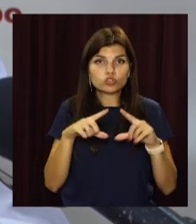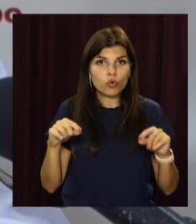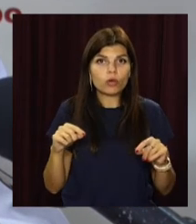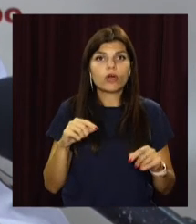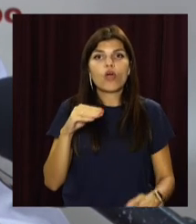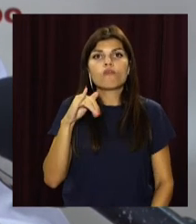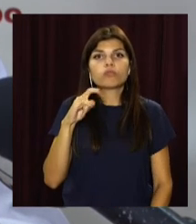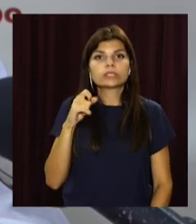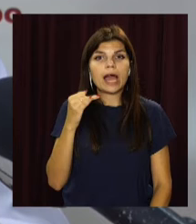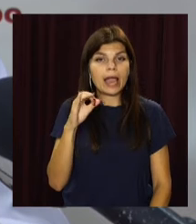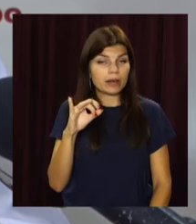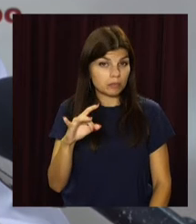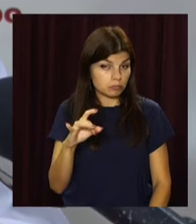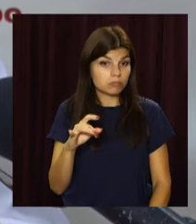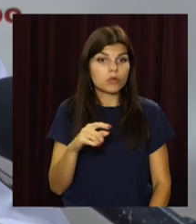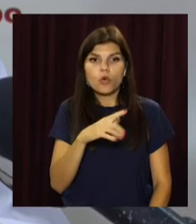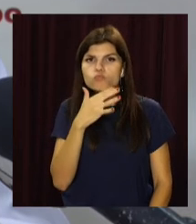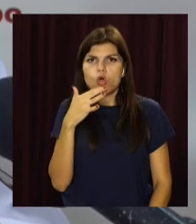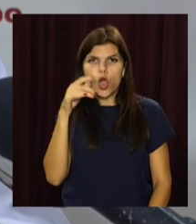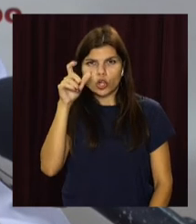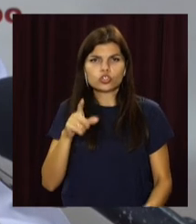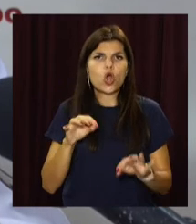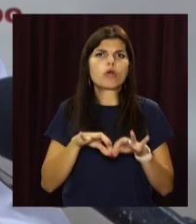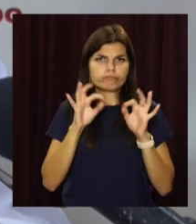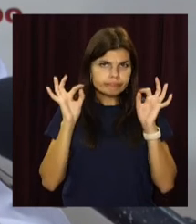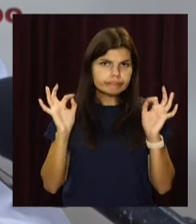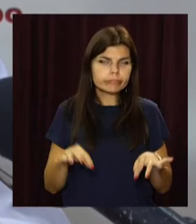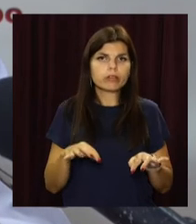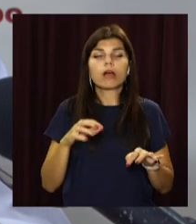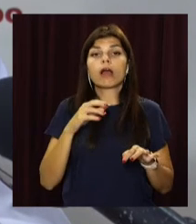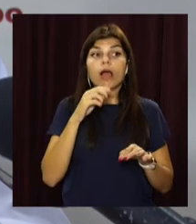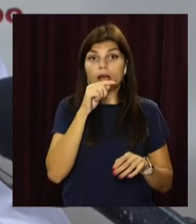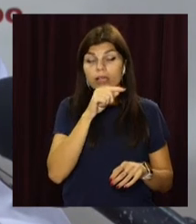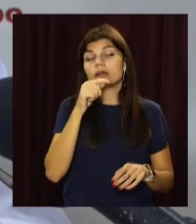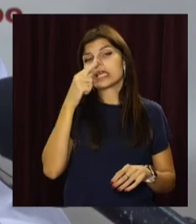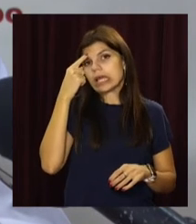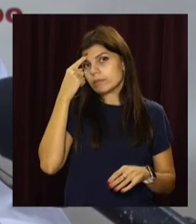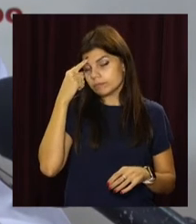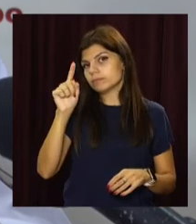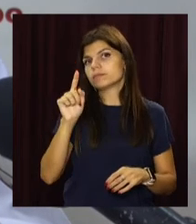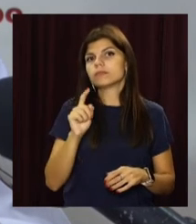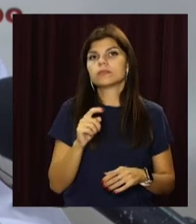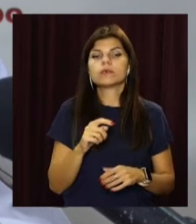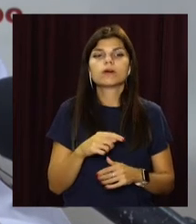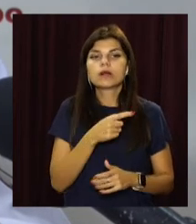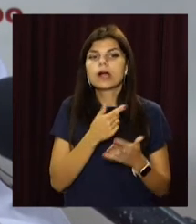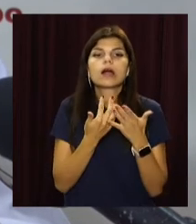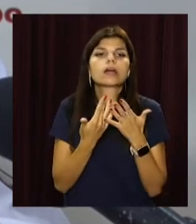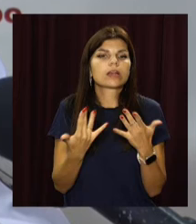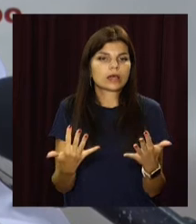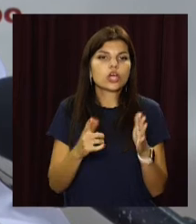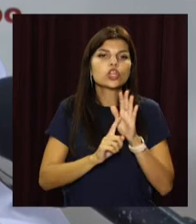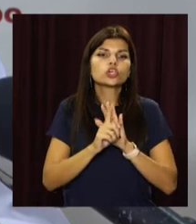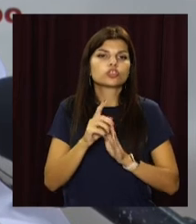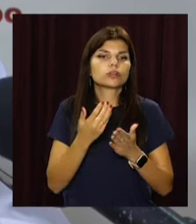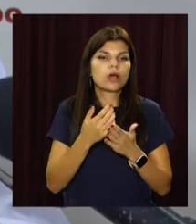Геннадия Фузайлова. Это многокомпонентный, многогранный проект, который включает в себя целый ряд мероприятий, начиная